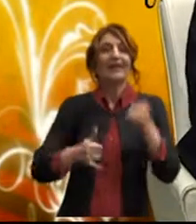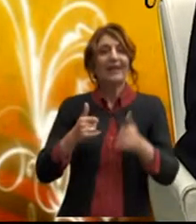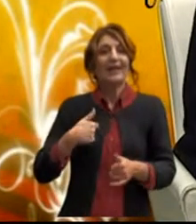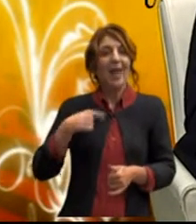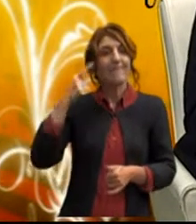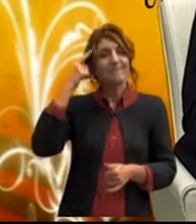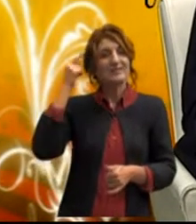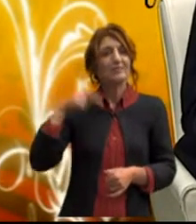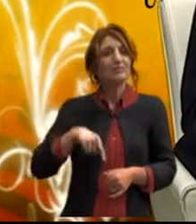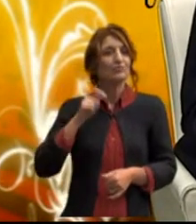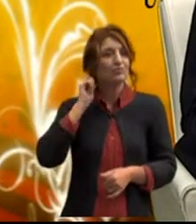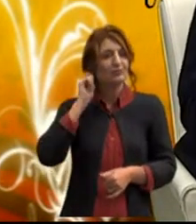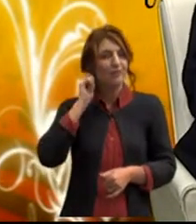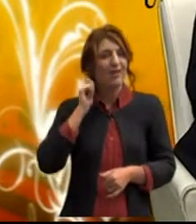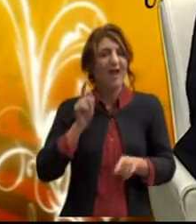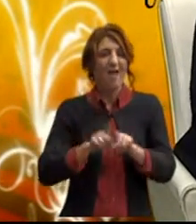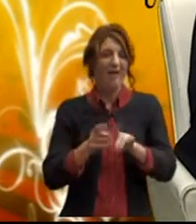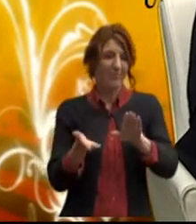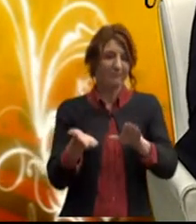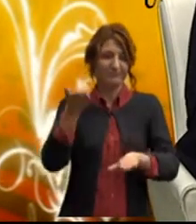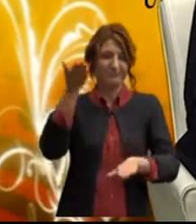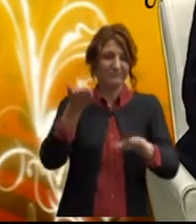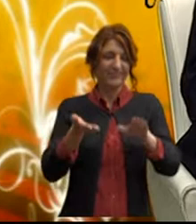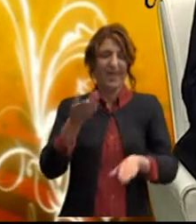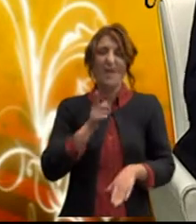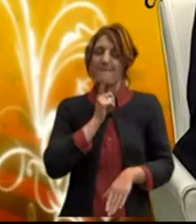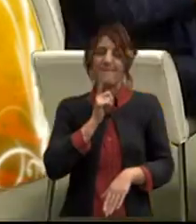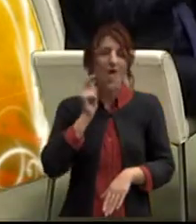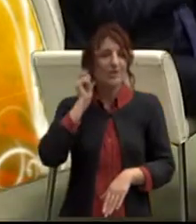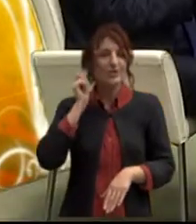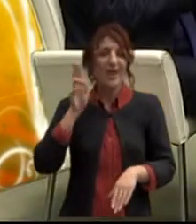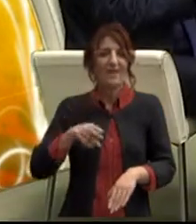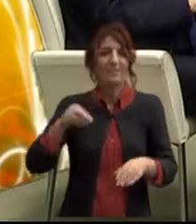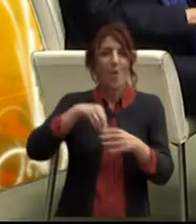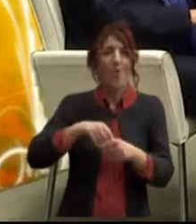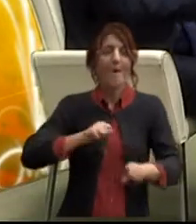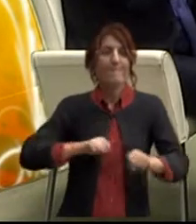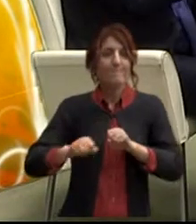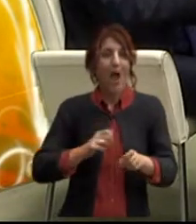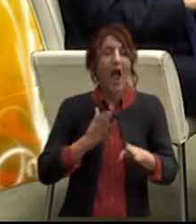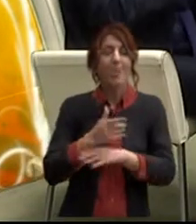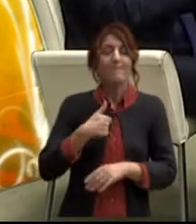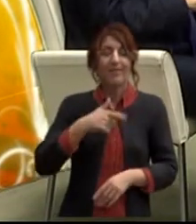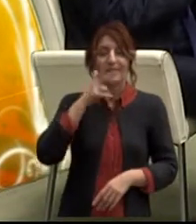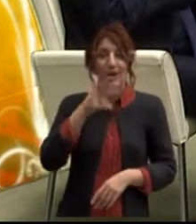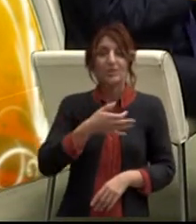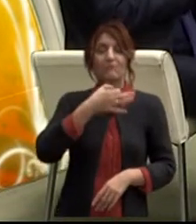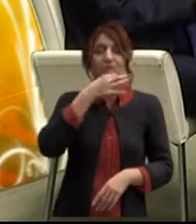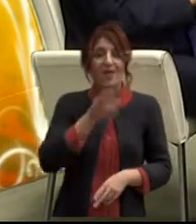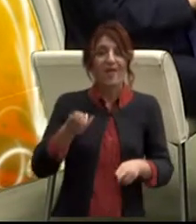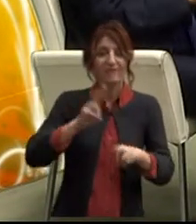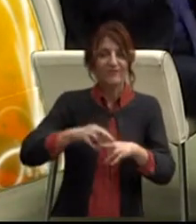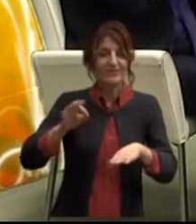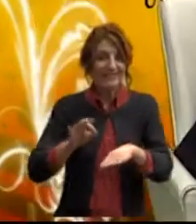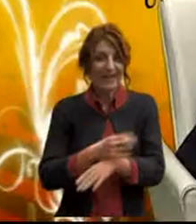nas neravnopravne, Jesu, apsolutno. I mislim da je jako malo žena u politici, ako hoćemo sretniju i bolju Hrvatsku, moramo uvesti što više